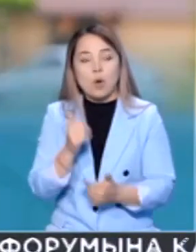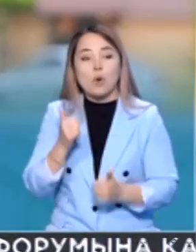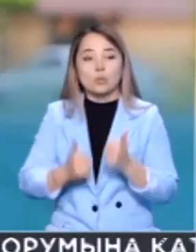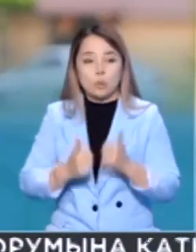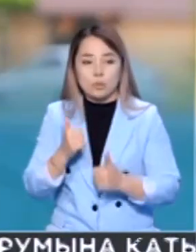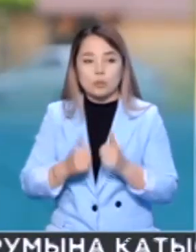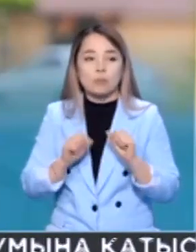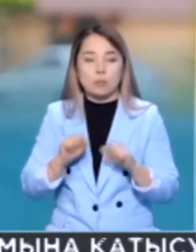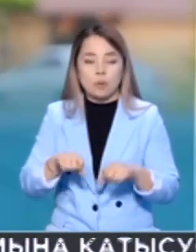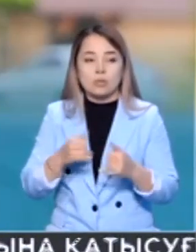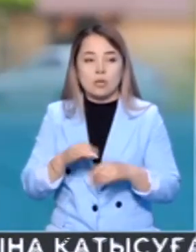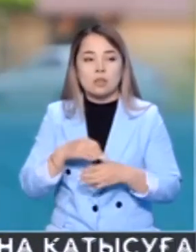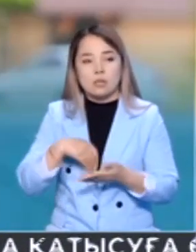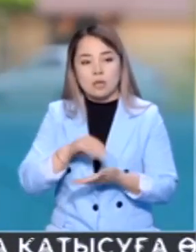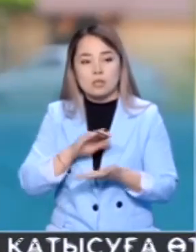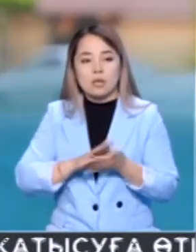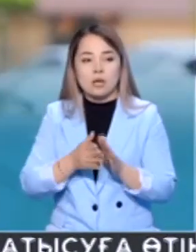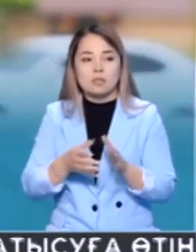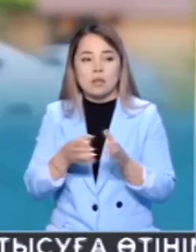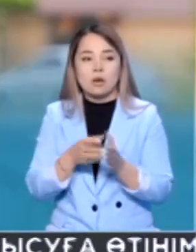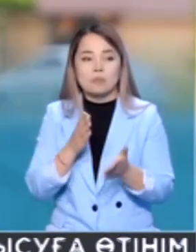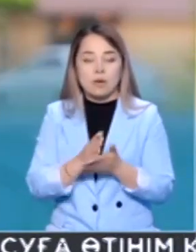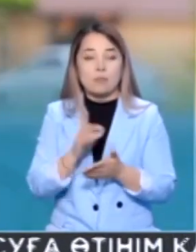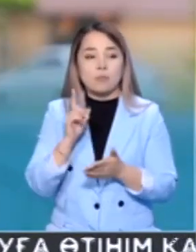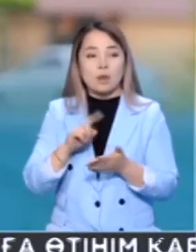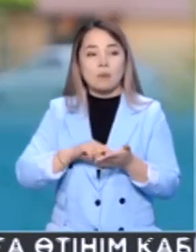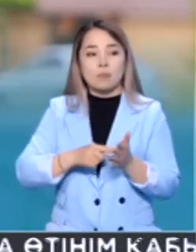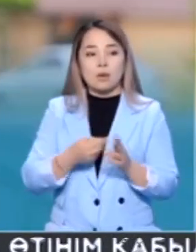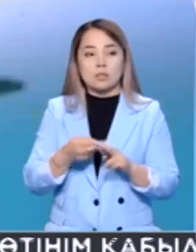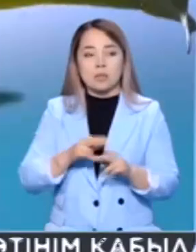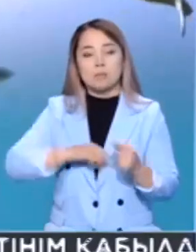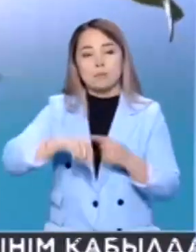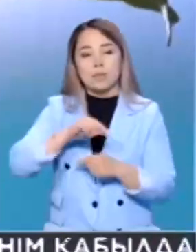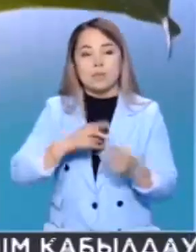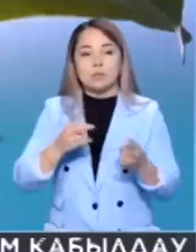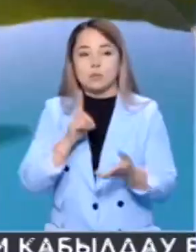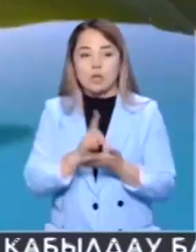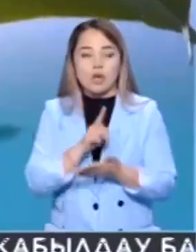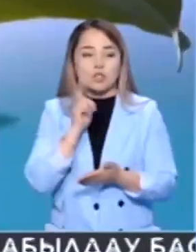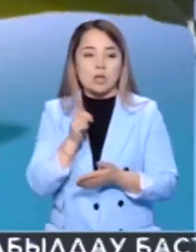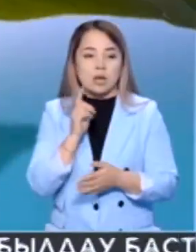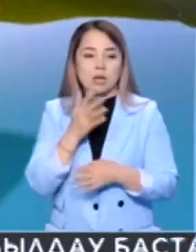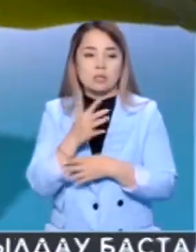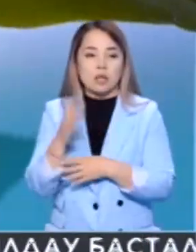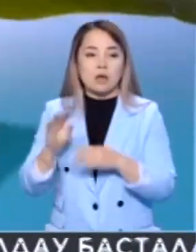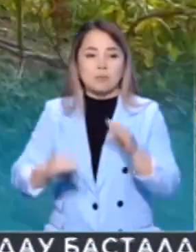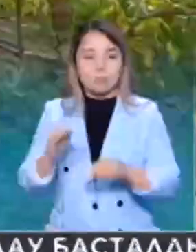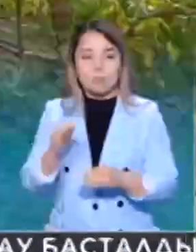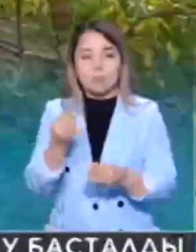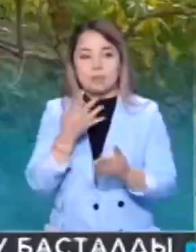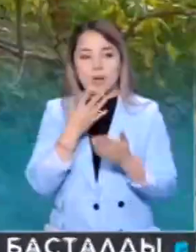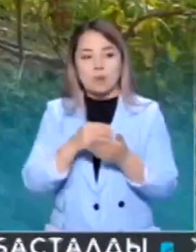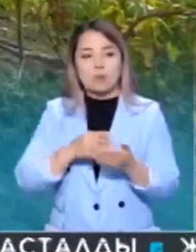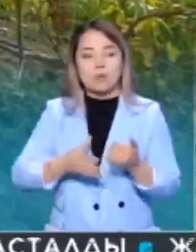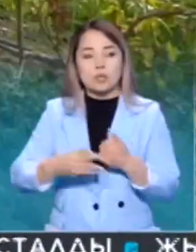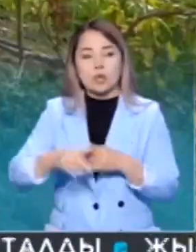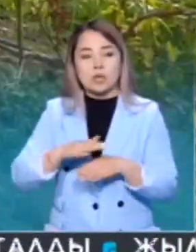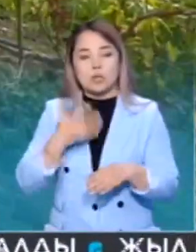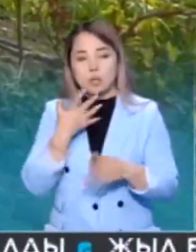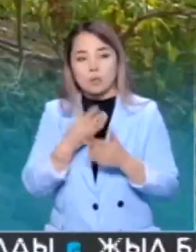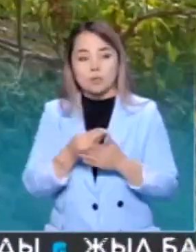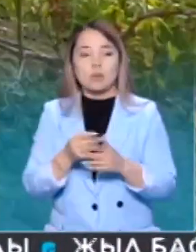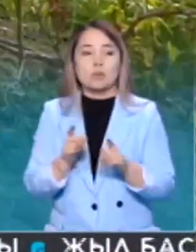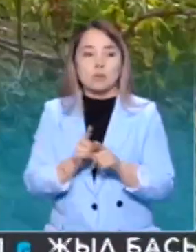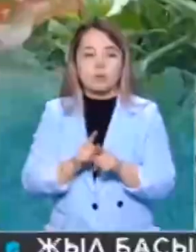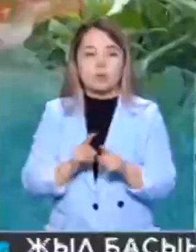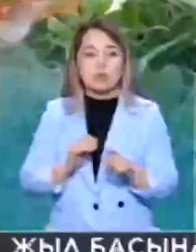Конкурспен аукционмен сатып алады жер тек қана. Бірақ мақсаты бизнес болады. Жасыл желекті бау-бақша бағбанның меншігіндегі жер емес. Соған